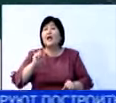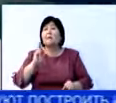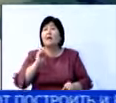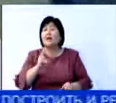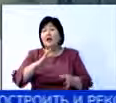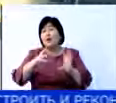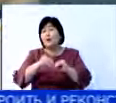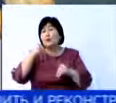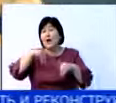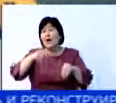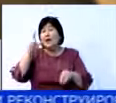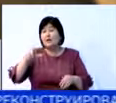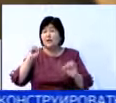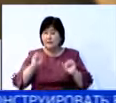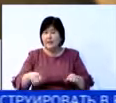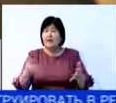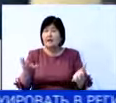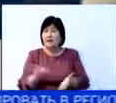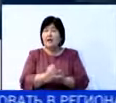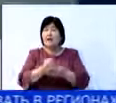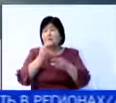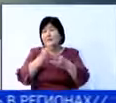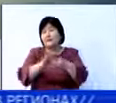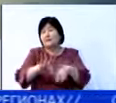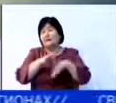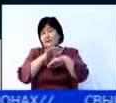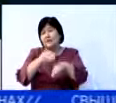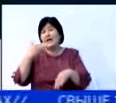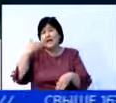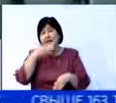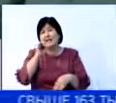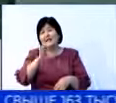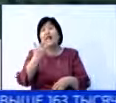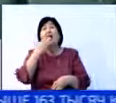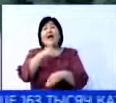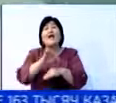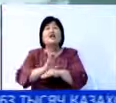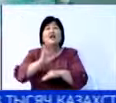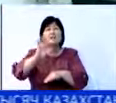результате рисоводы региона обрели возможность беспрепятственно вывозить рис на экспорт.